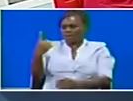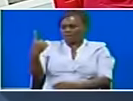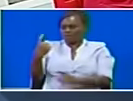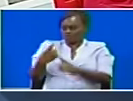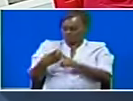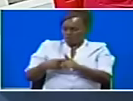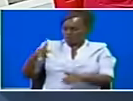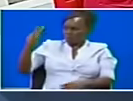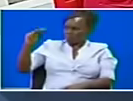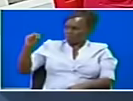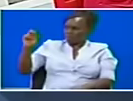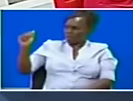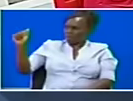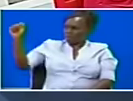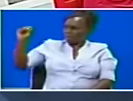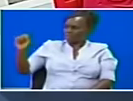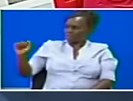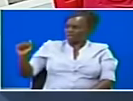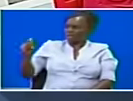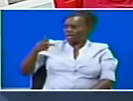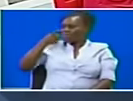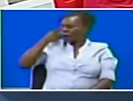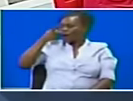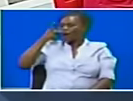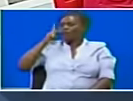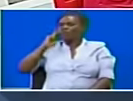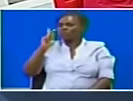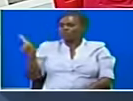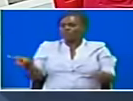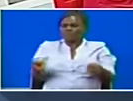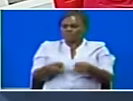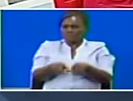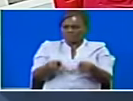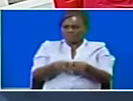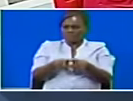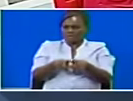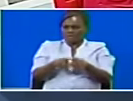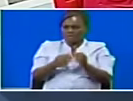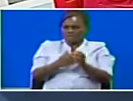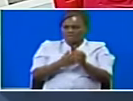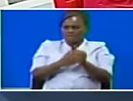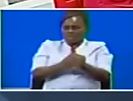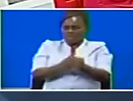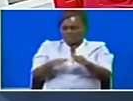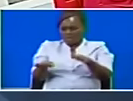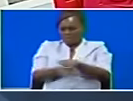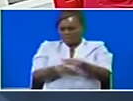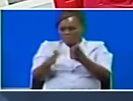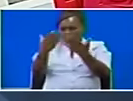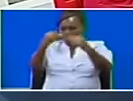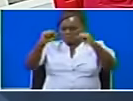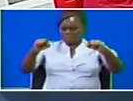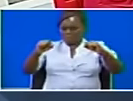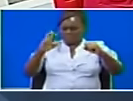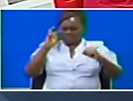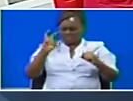wa NASA. Kalonzo Musyoka pia amekuwa kiongozi wa NG kama makamu wa rais. Na